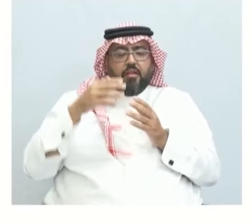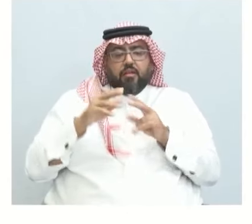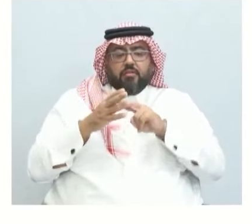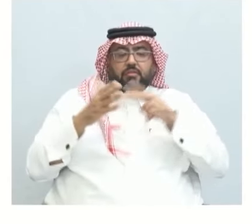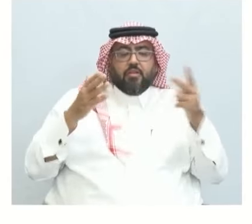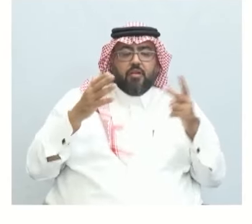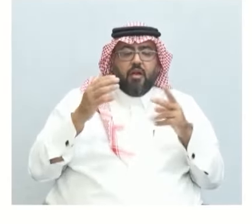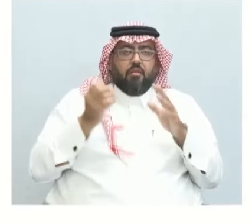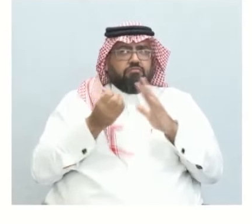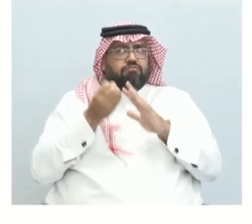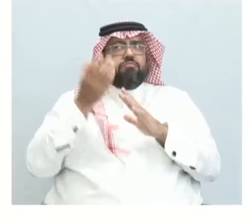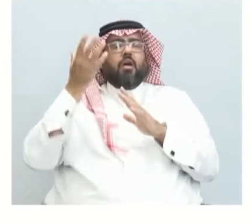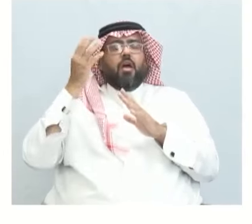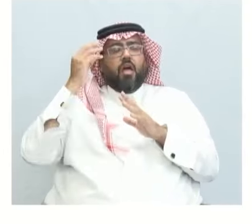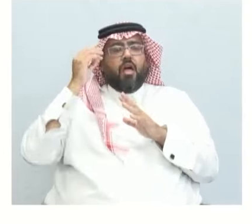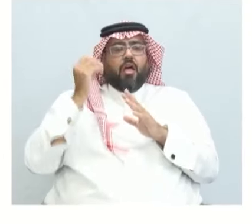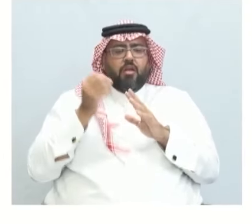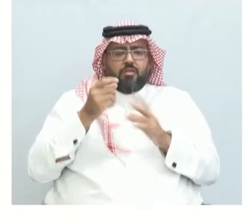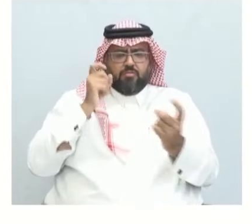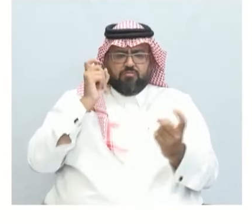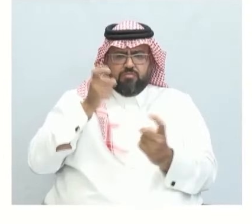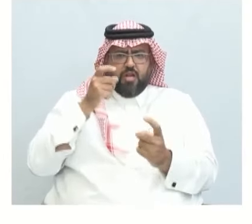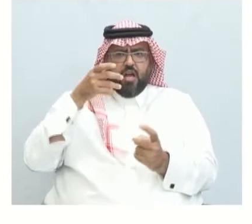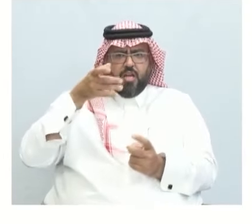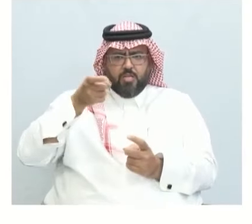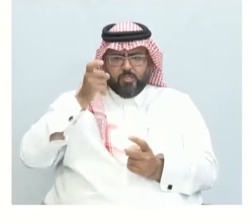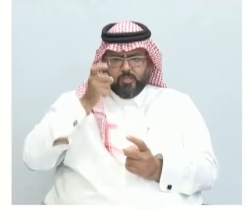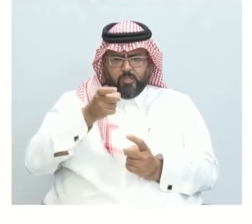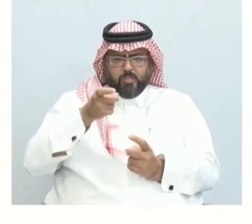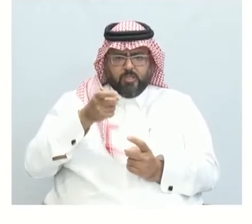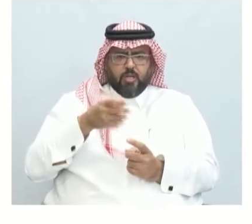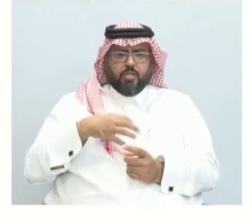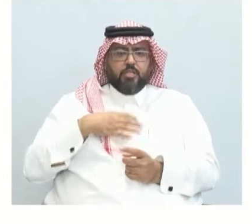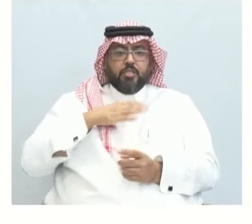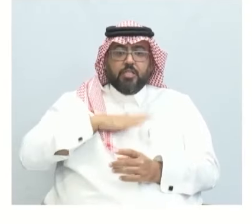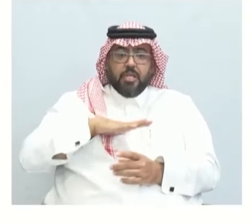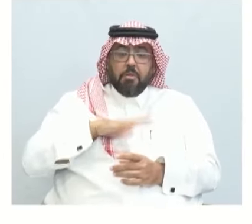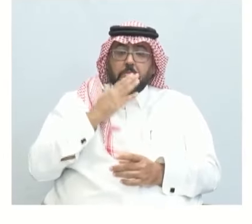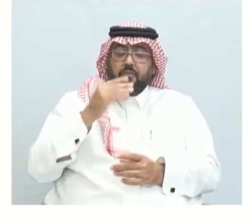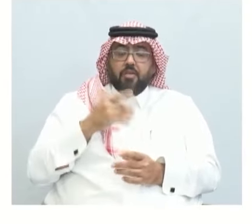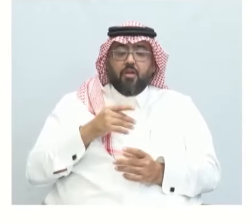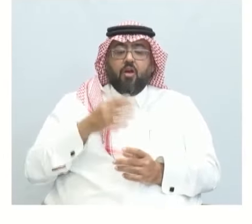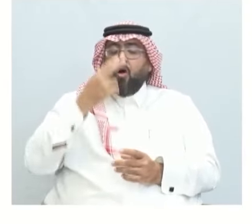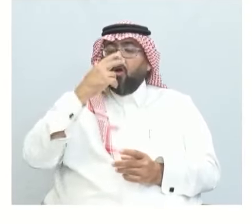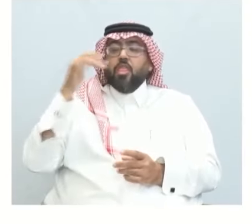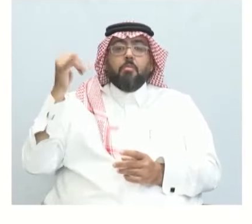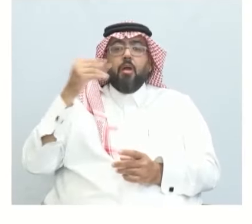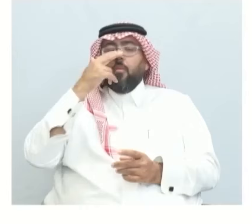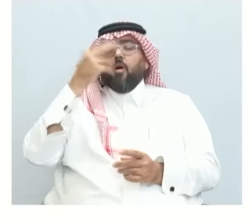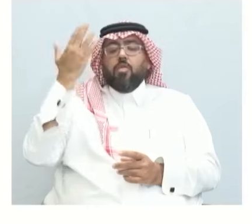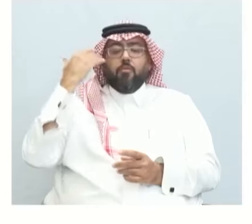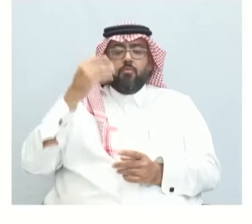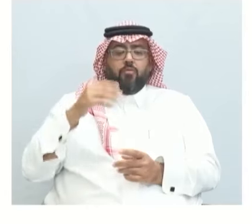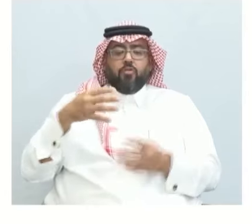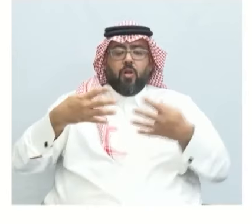للطي و وحده الطبع وعدم الحلم لان بعض العرب كانت تمارس وتقول ما